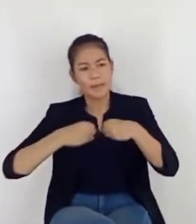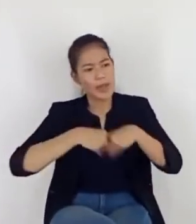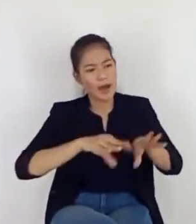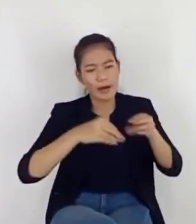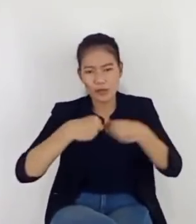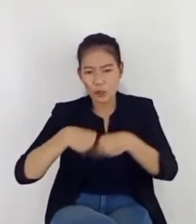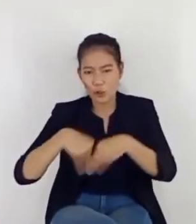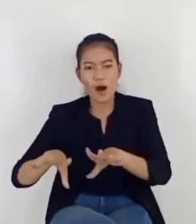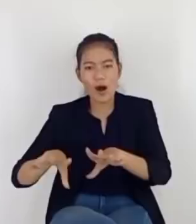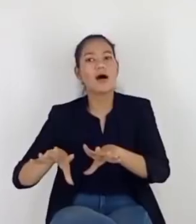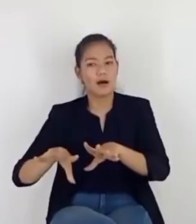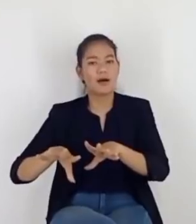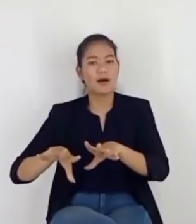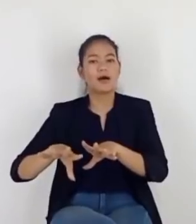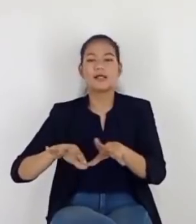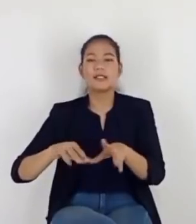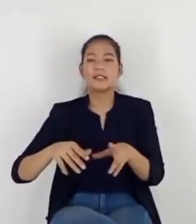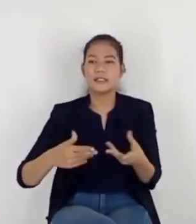lima, dan juga yang